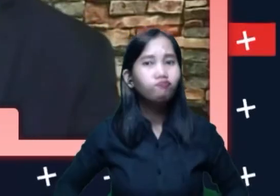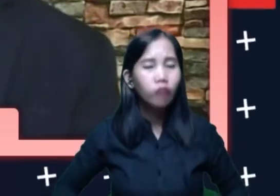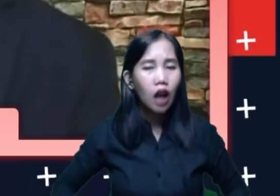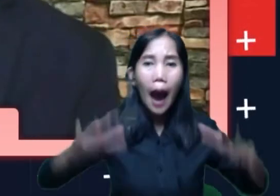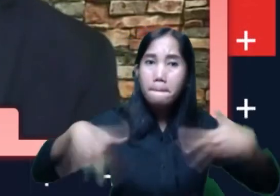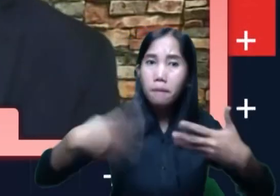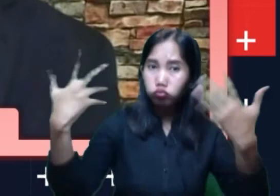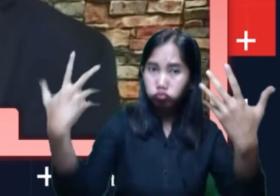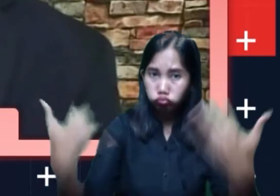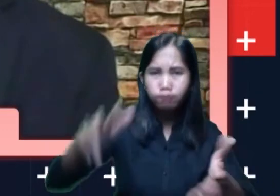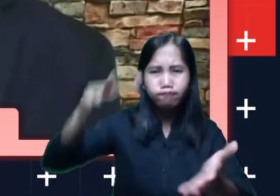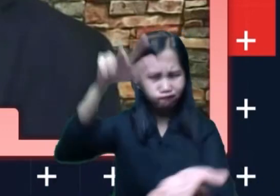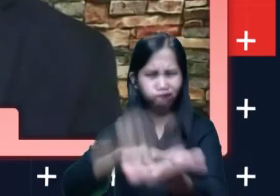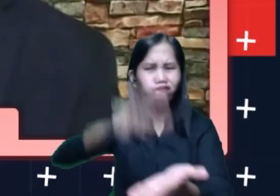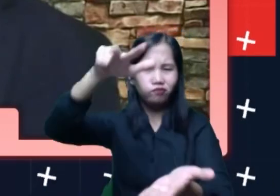mempunyai